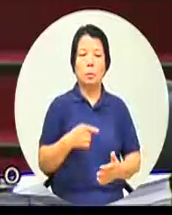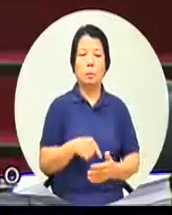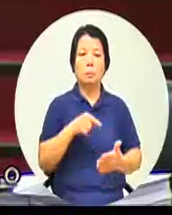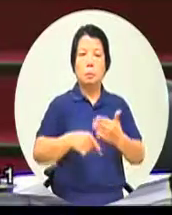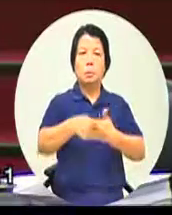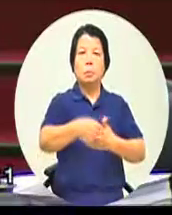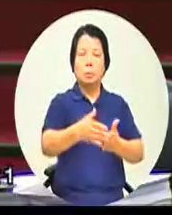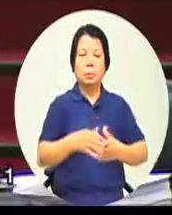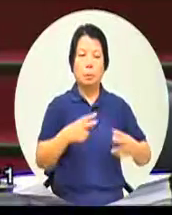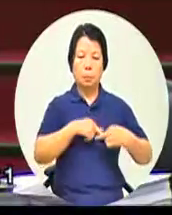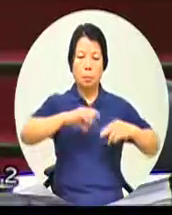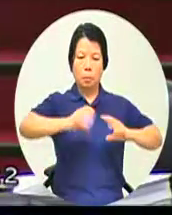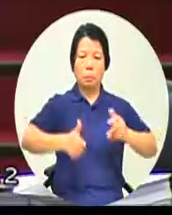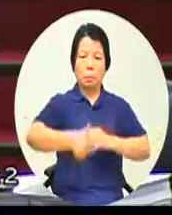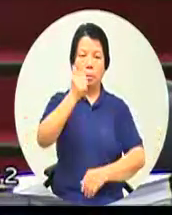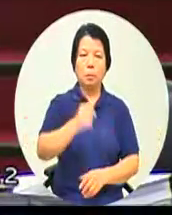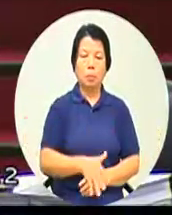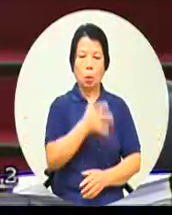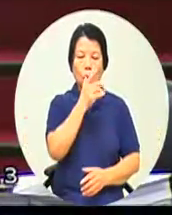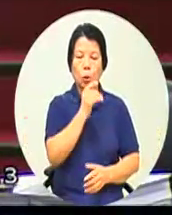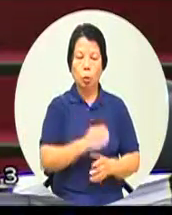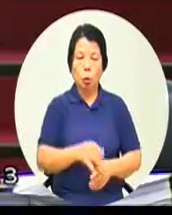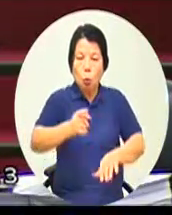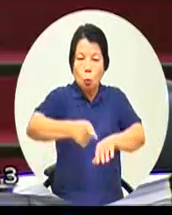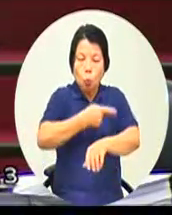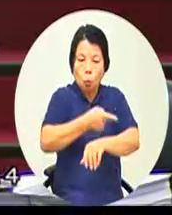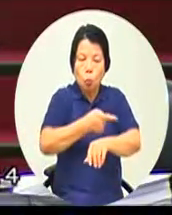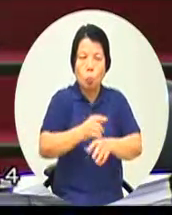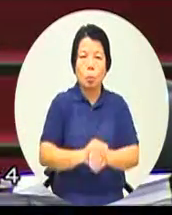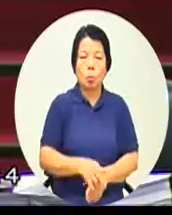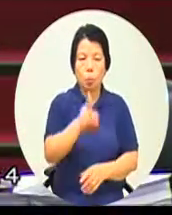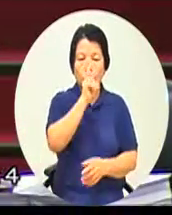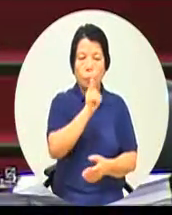这蔡总统讲的呢，从营养午餐开始呢。